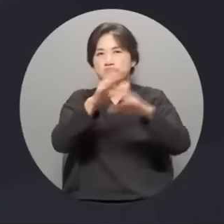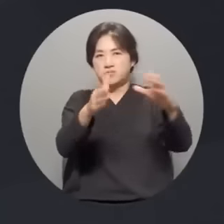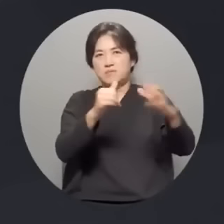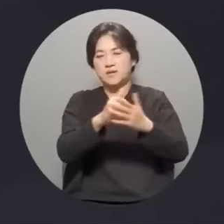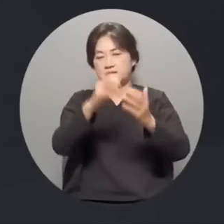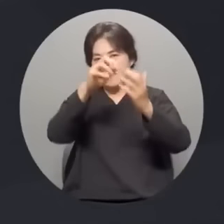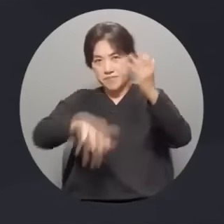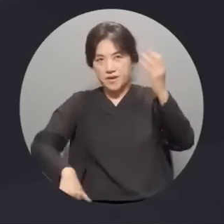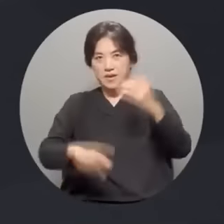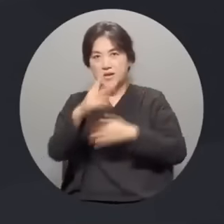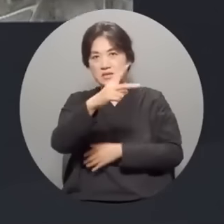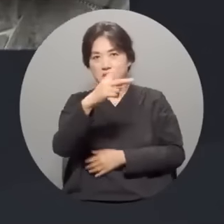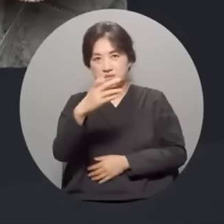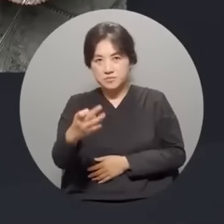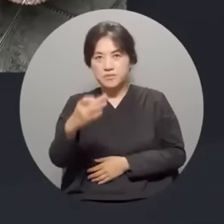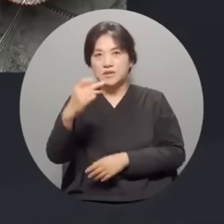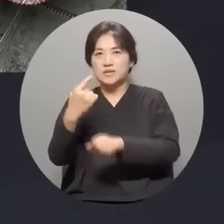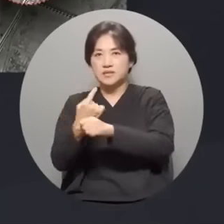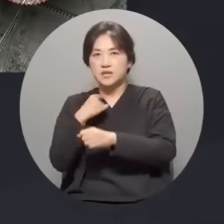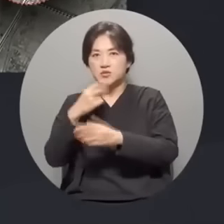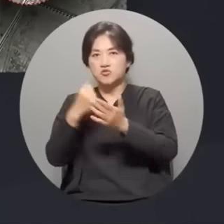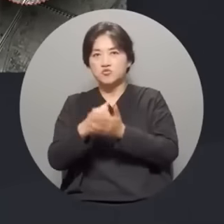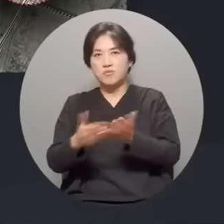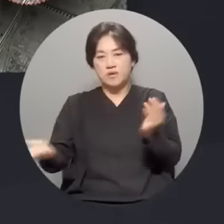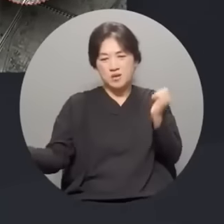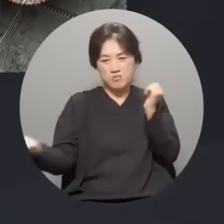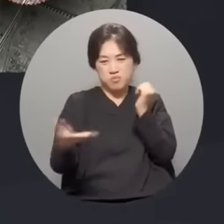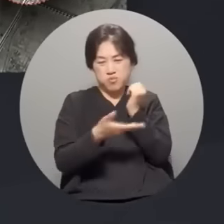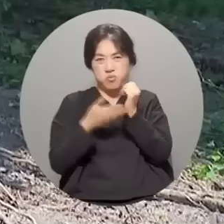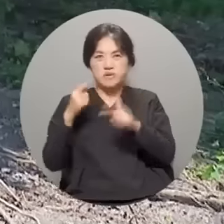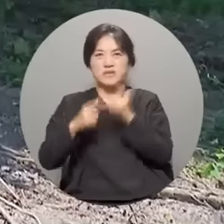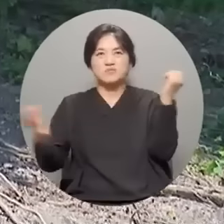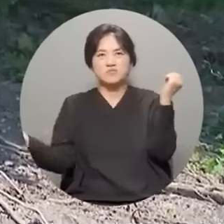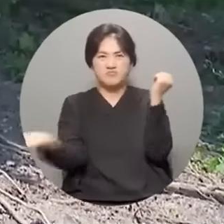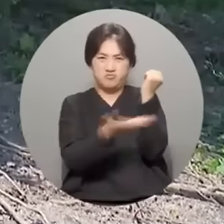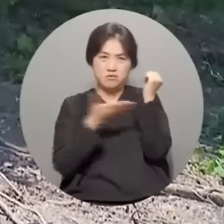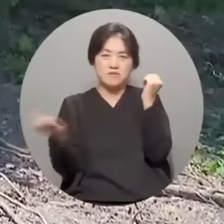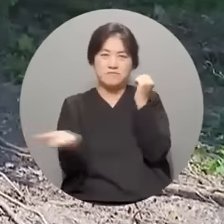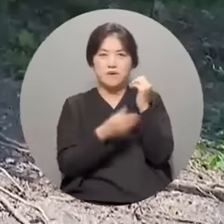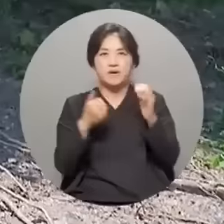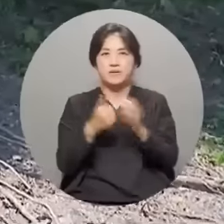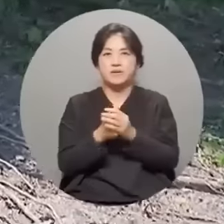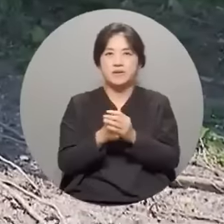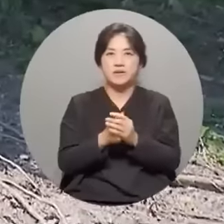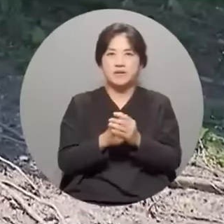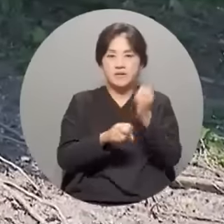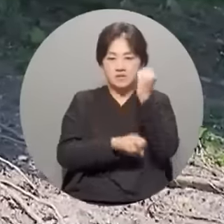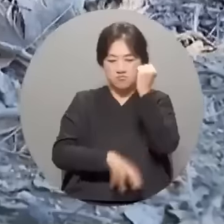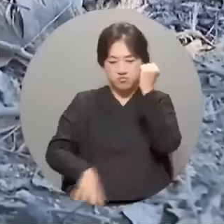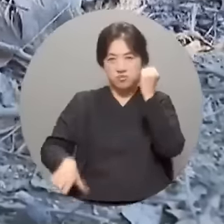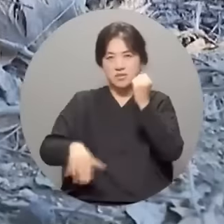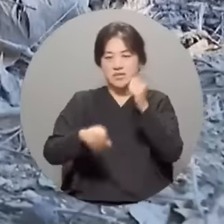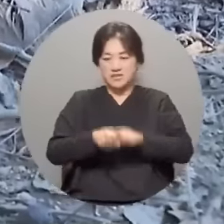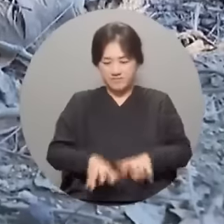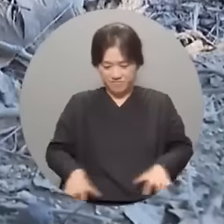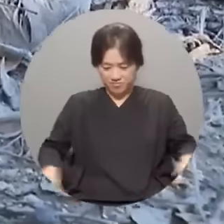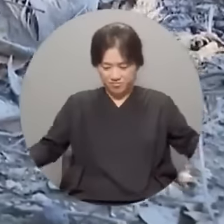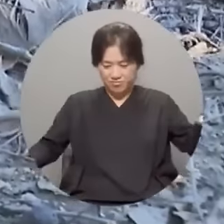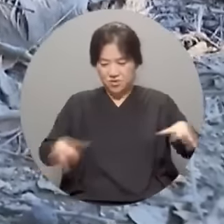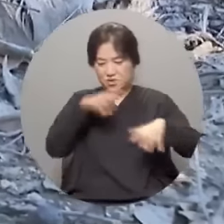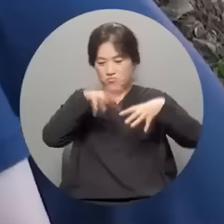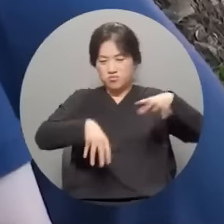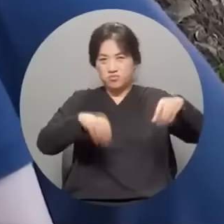2014년과 지난해 두 차례 싹스리 벌목이 이루어졌습니다 사방팔방 뻗은 뿌리로 빗물을 잡아주는 큼직한 나무